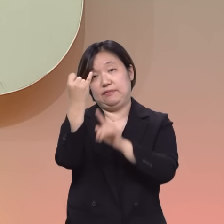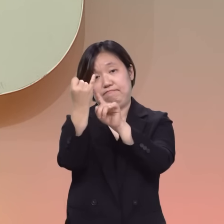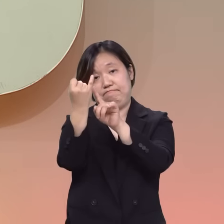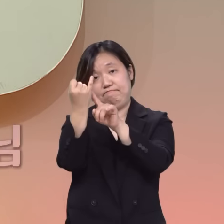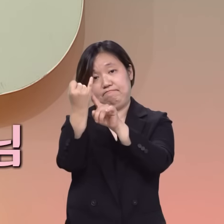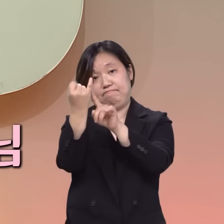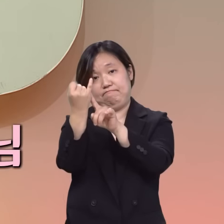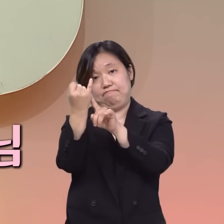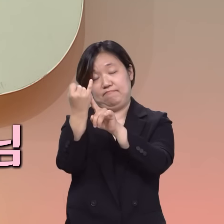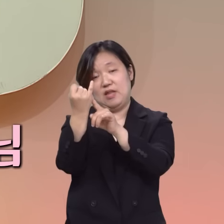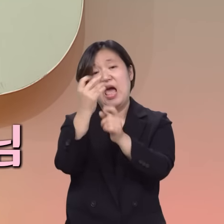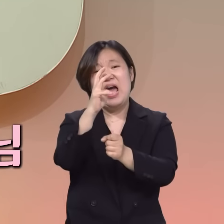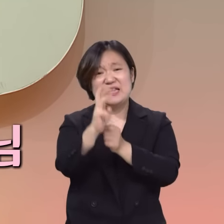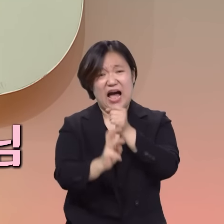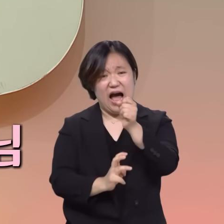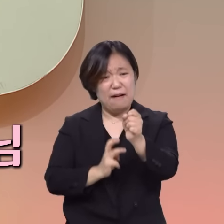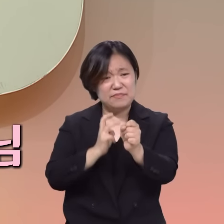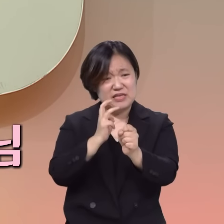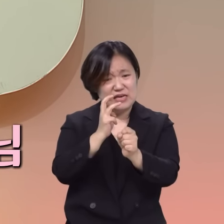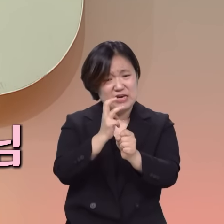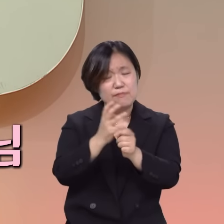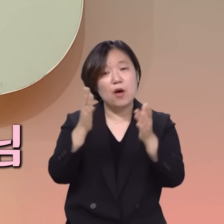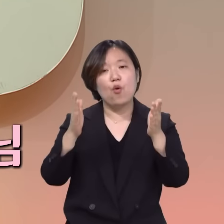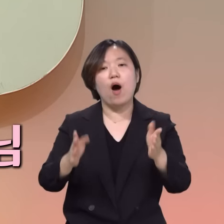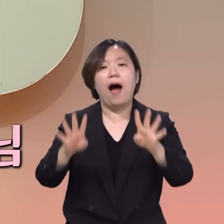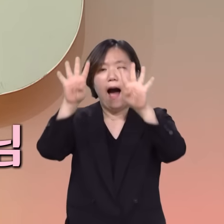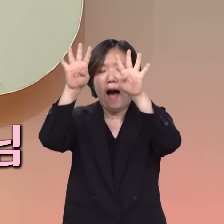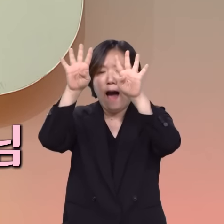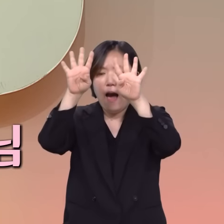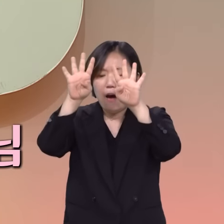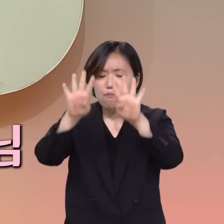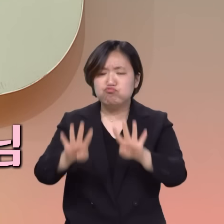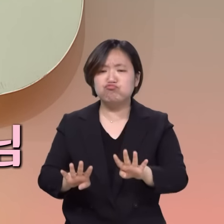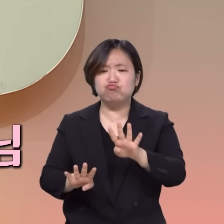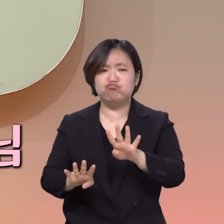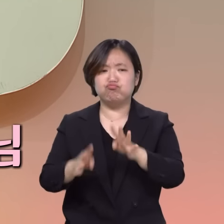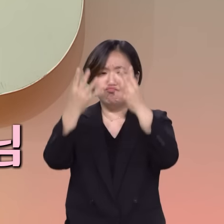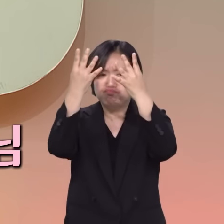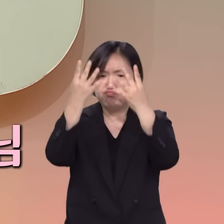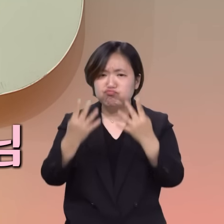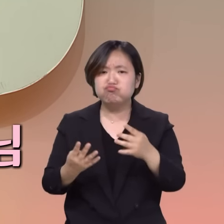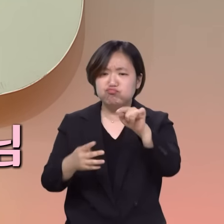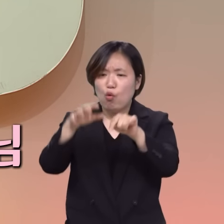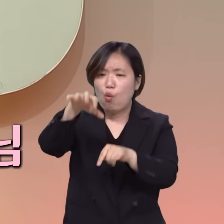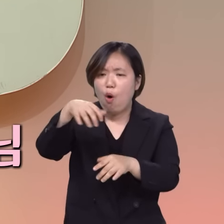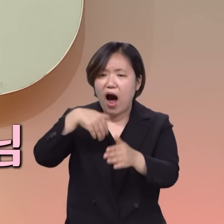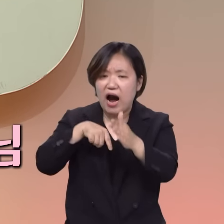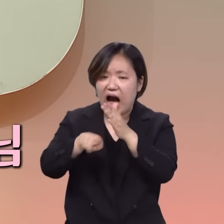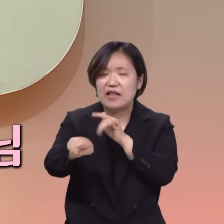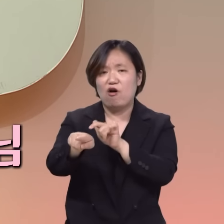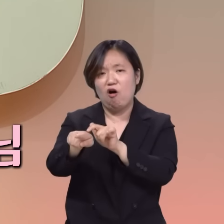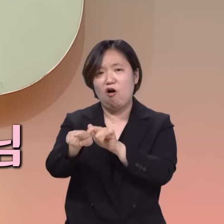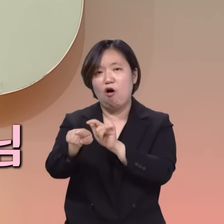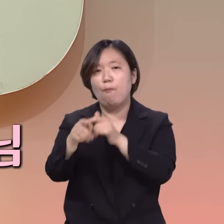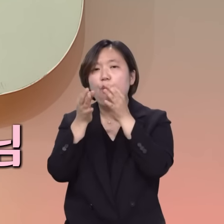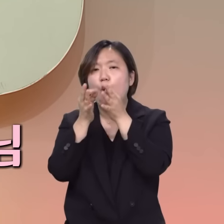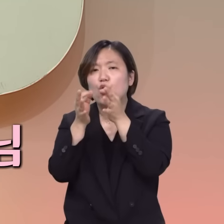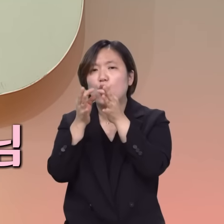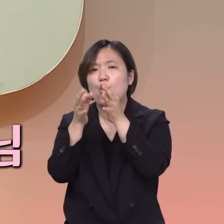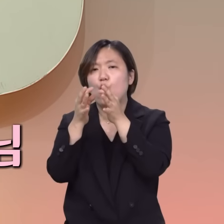법회를 30년 넘게 그렇게 꾸준하게 어 길을 걸어오신 그런 비구니